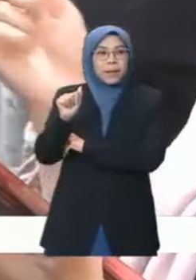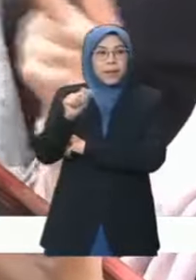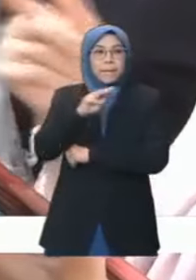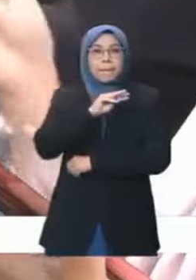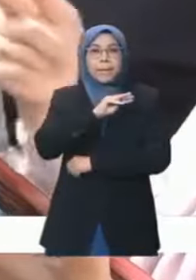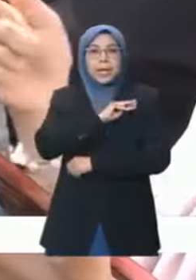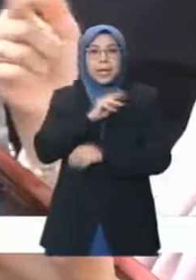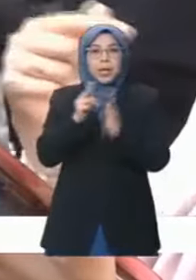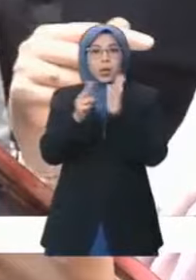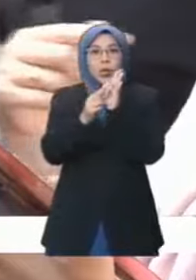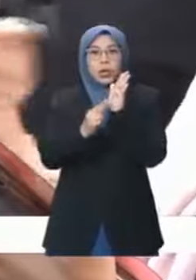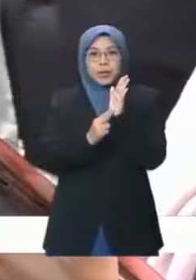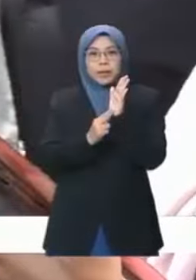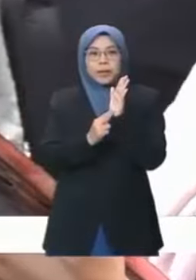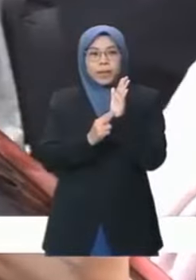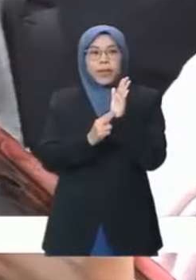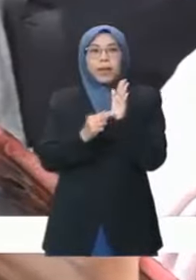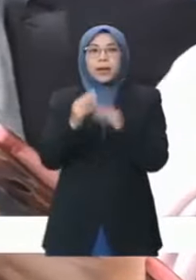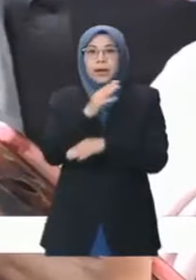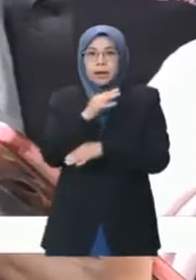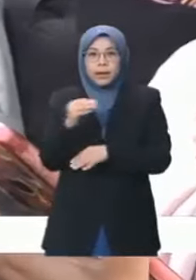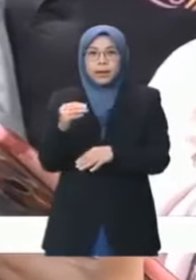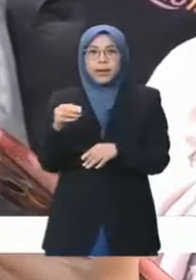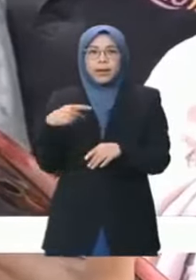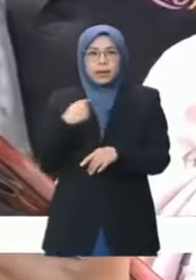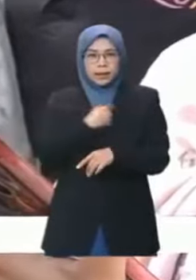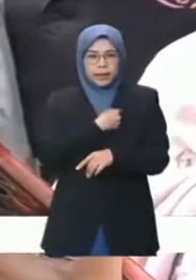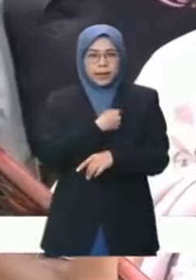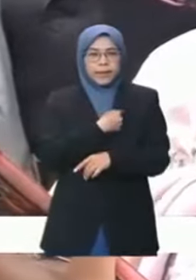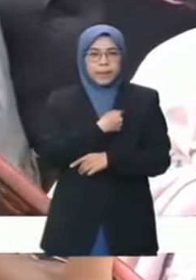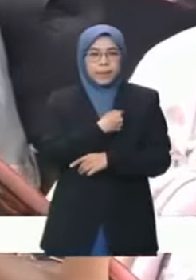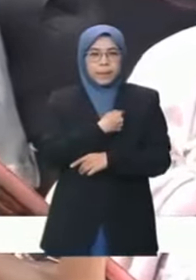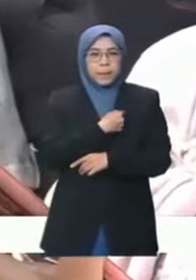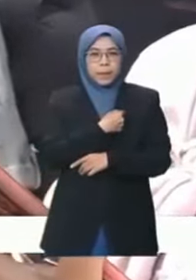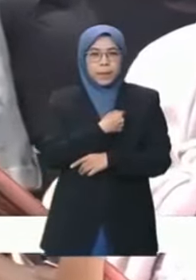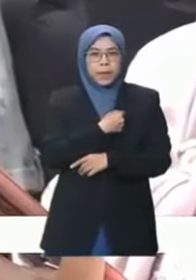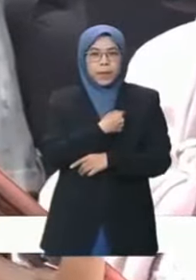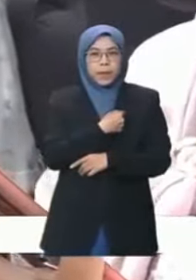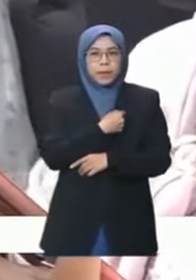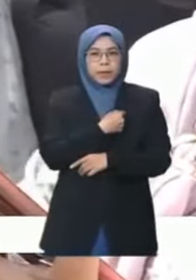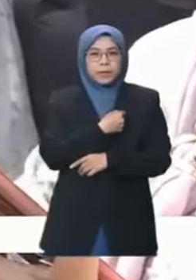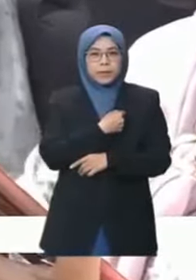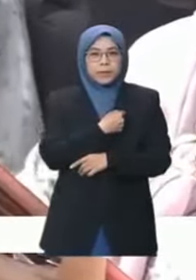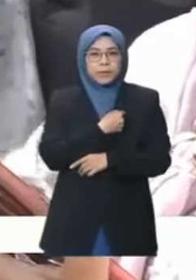Menteri Undang-Undang. Dan kita